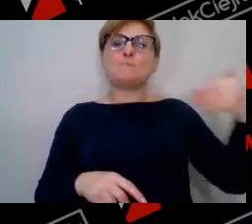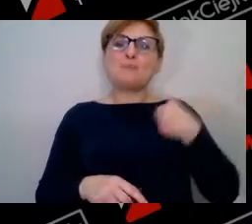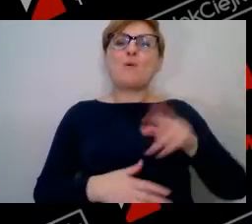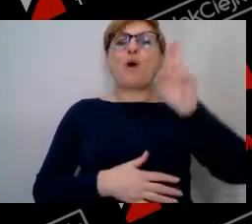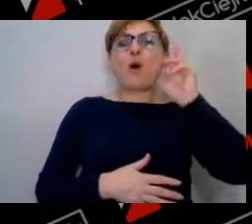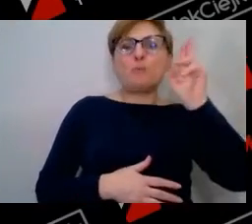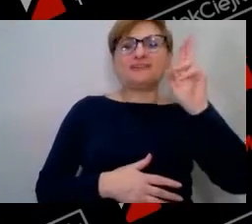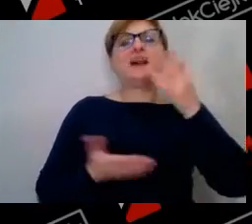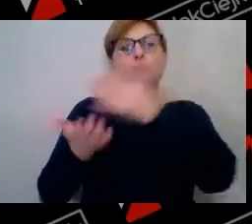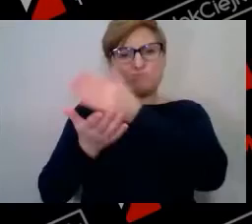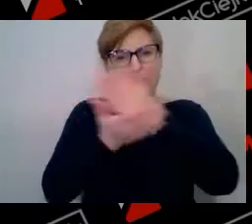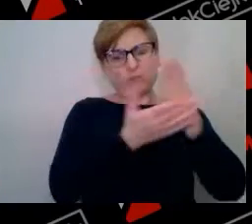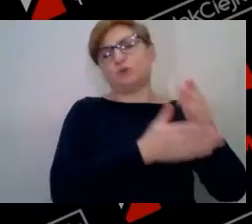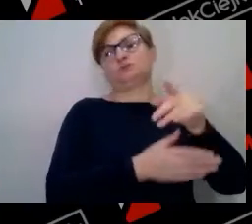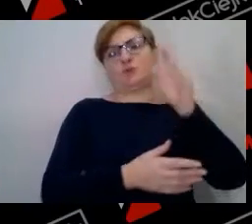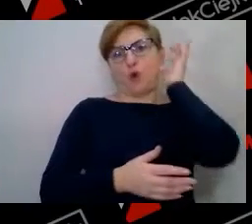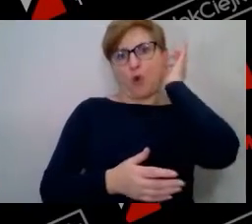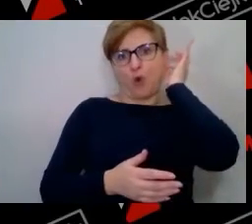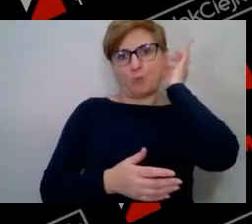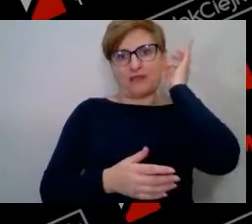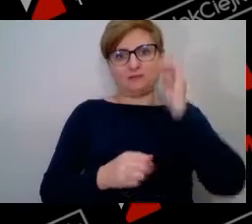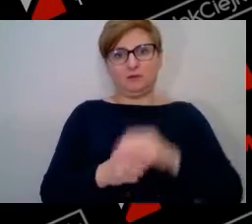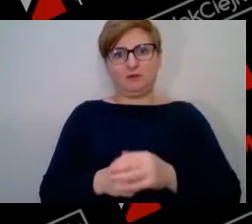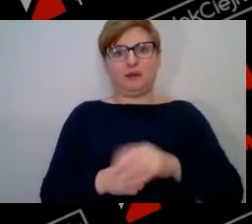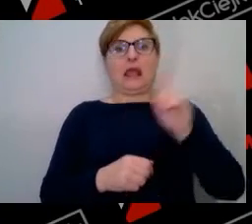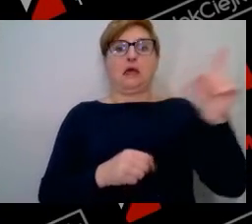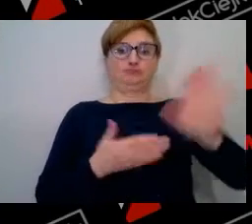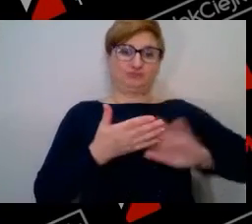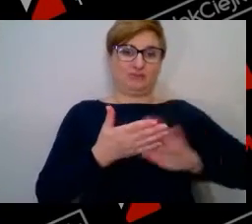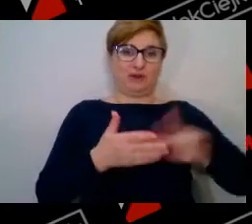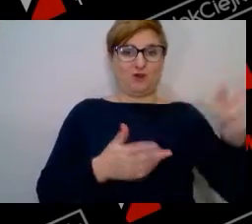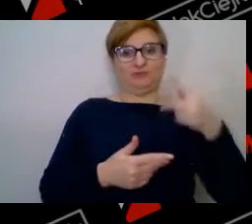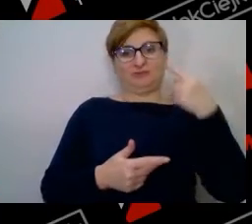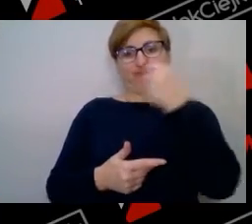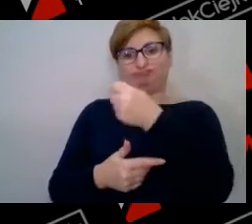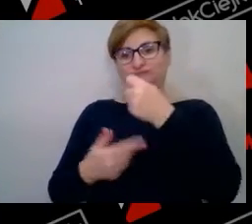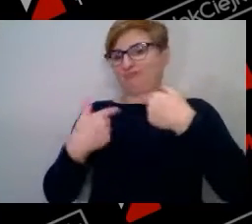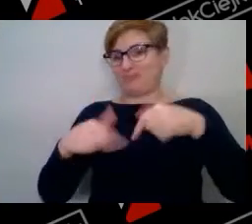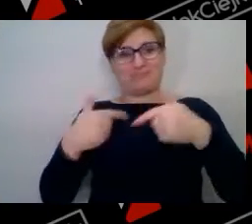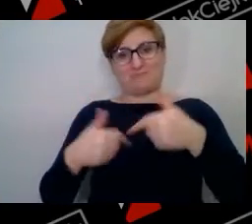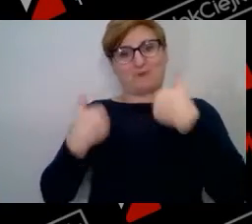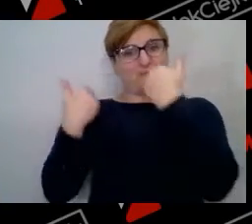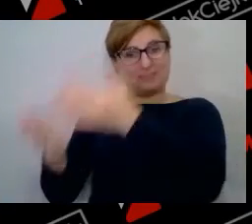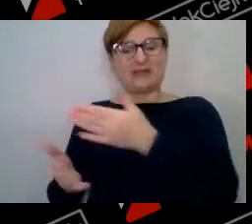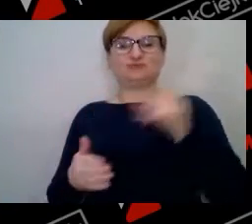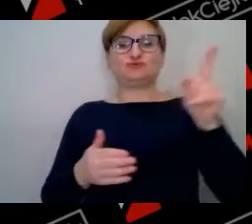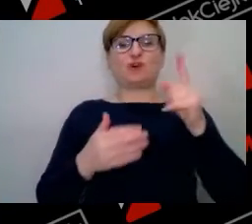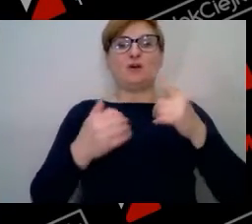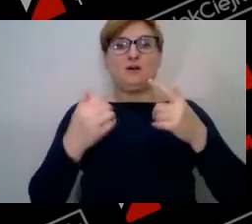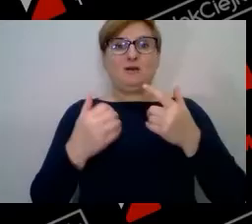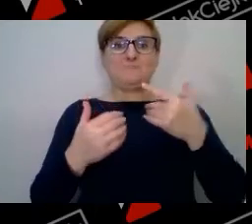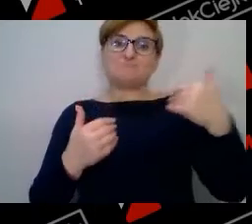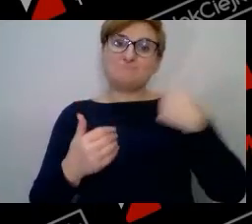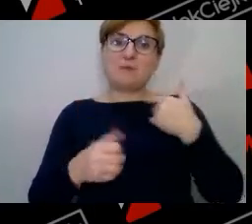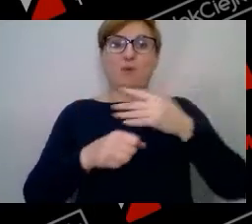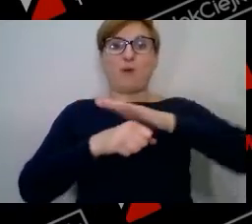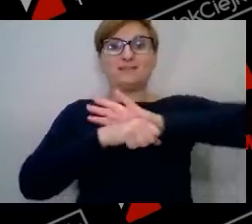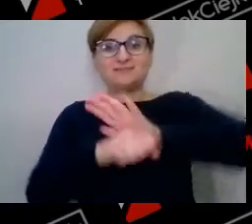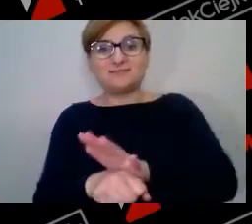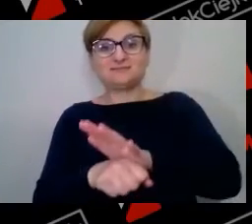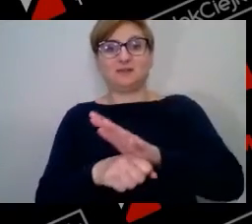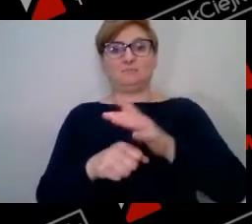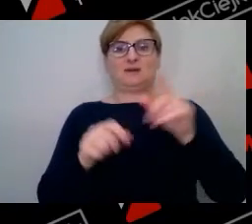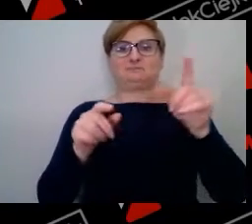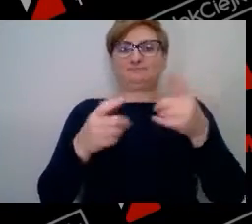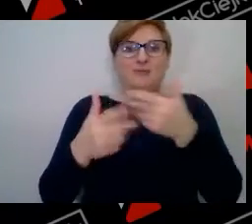wszystkim kobietom, a w rzeczywistości większość z nich odesłała z kwitkiem. Dość dyskryminacji, wyższe płace dla kobiet, równe i godne płace, szczególnie w